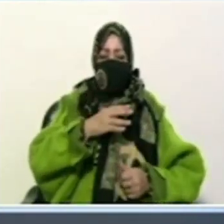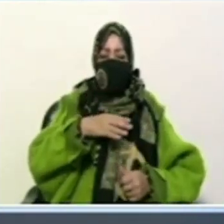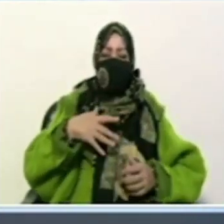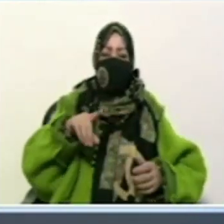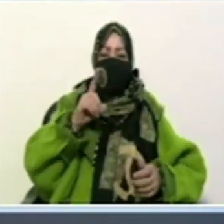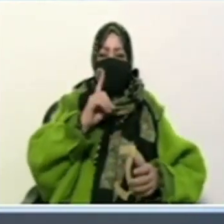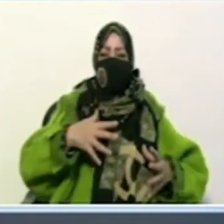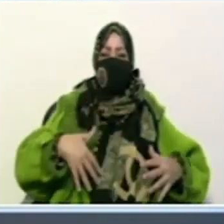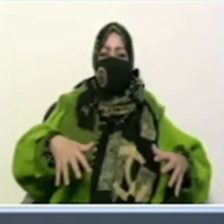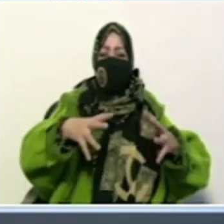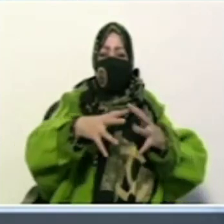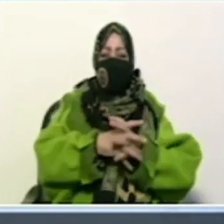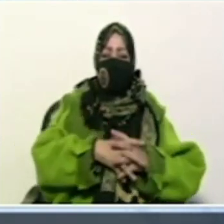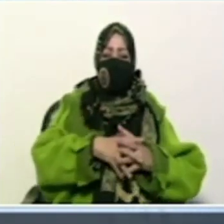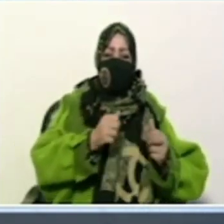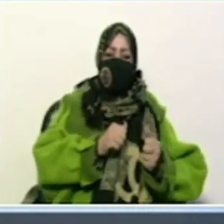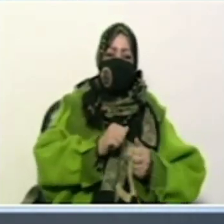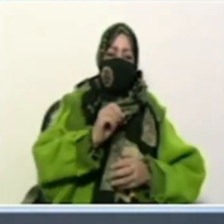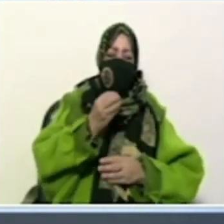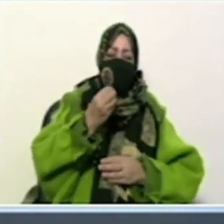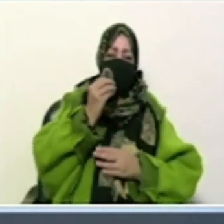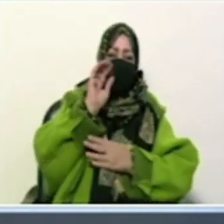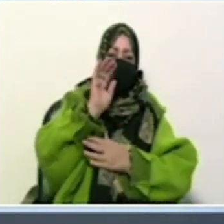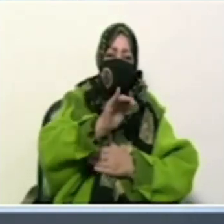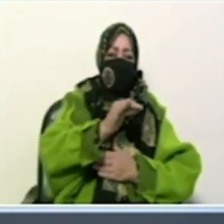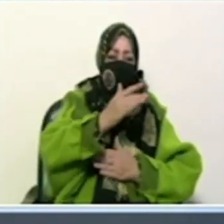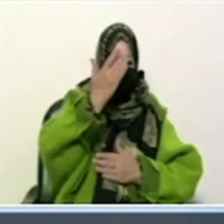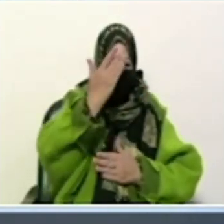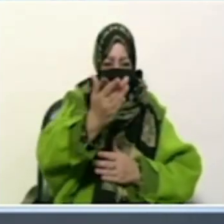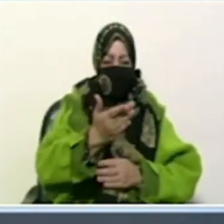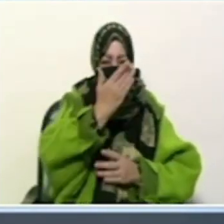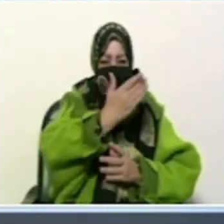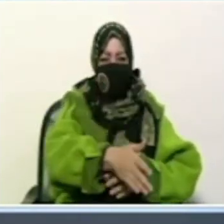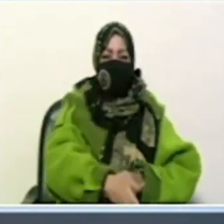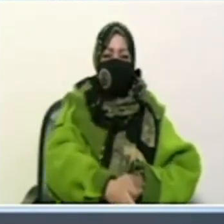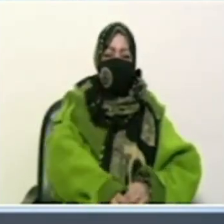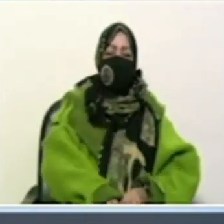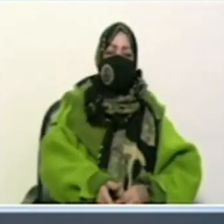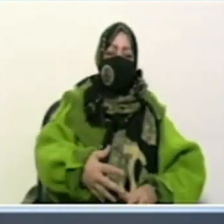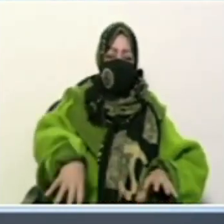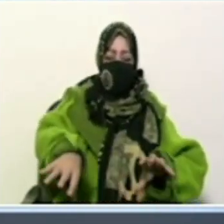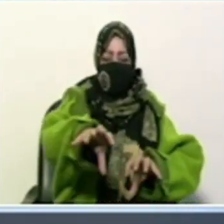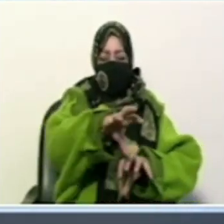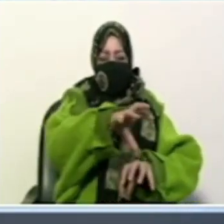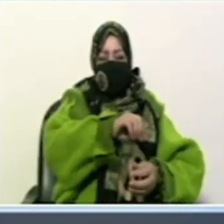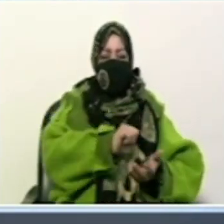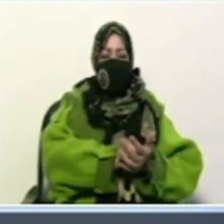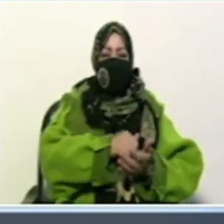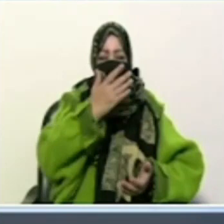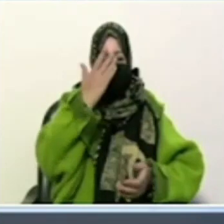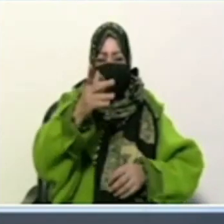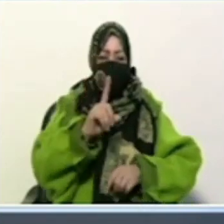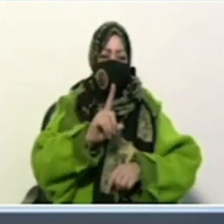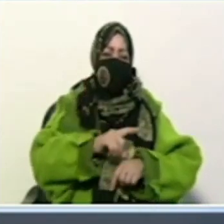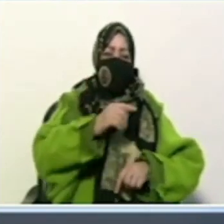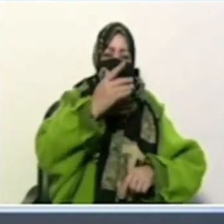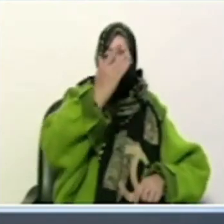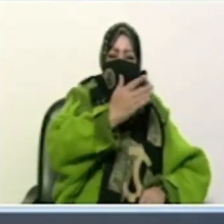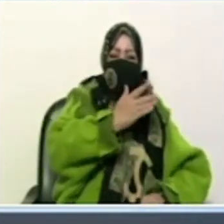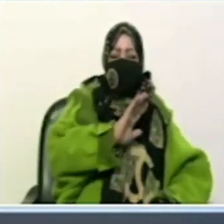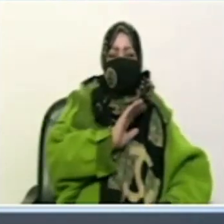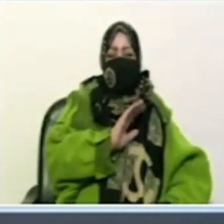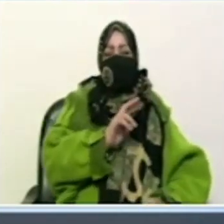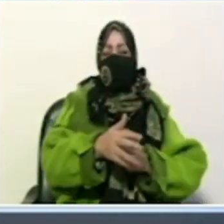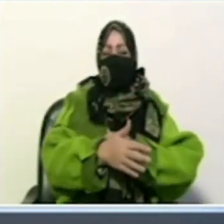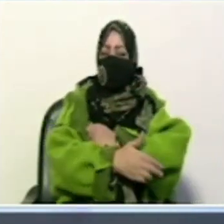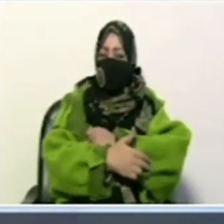مثلا، ويتصدق منها على الفقراء والمحتاجين، ويجمع بين الأفضل أن يجمع بين هذه الأمور دون تحديد،